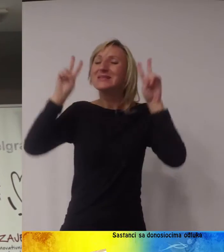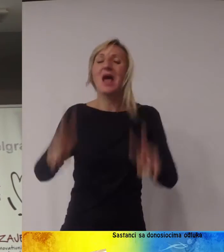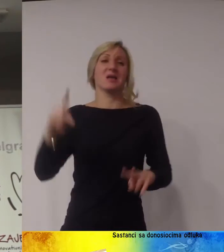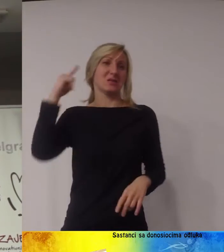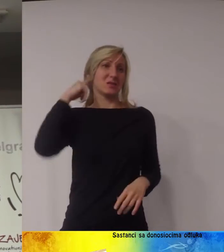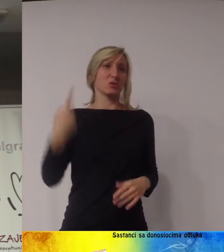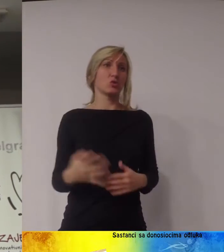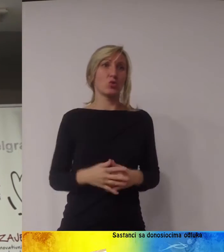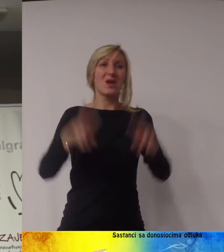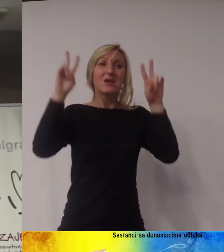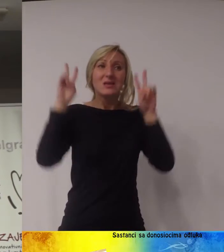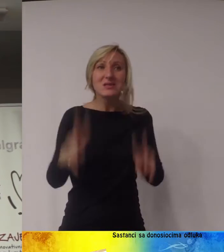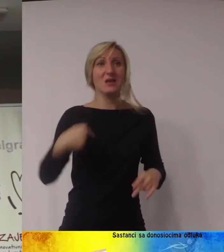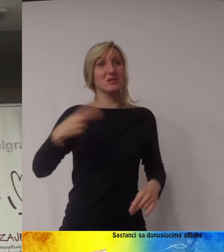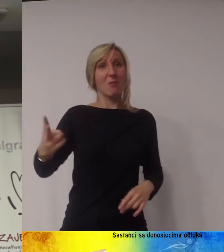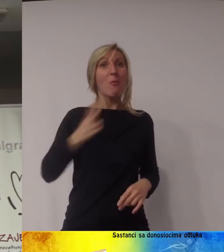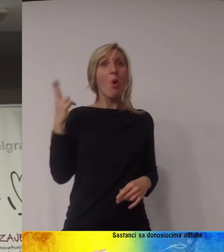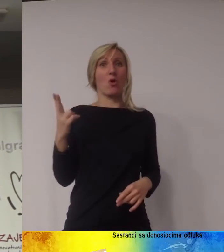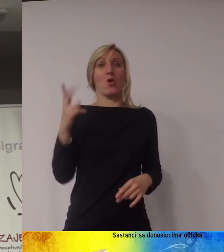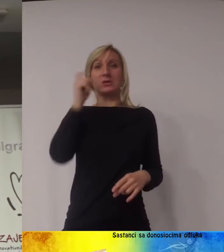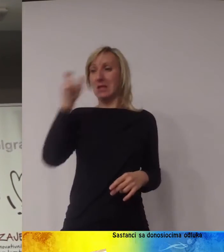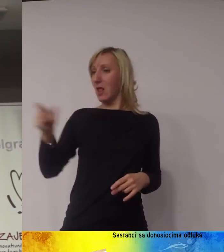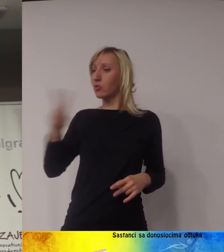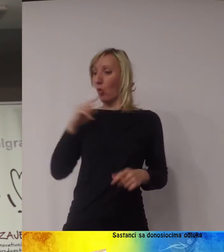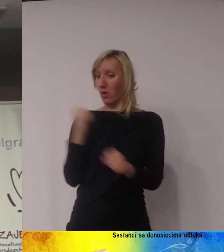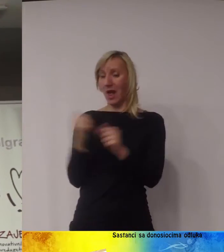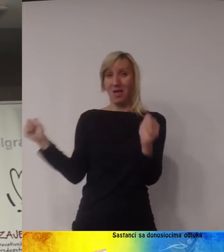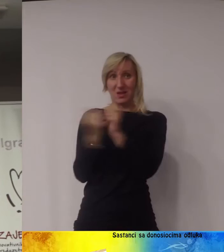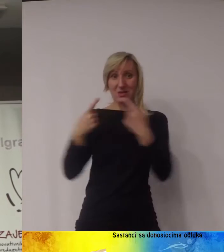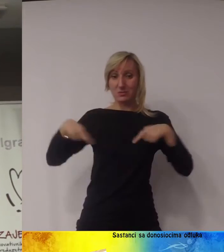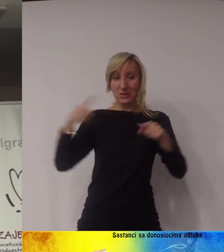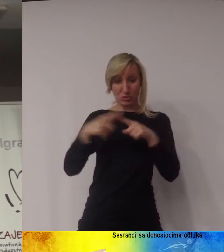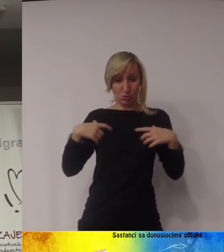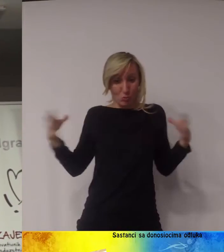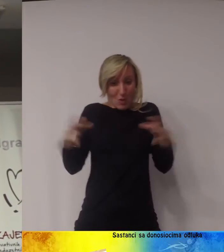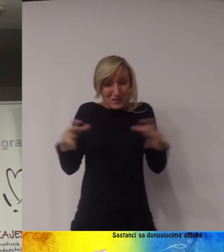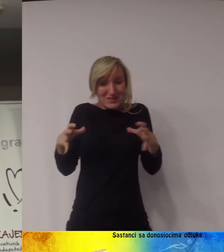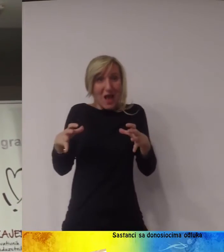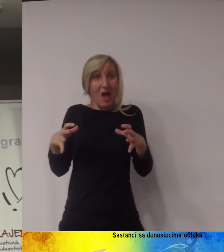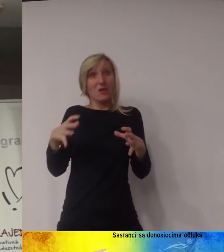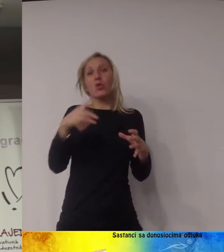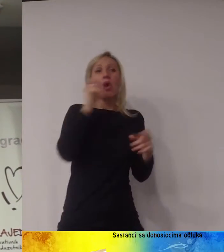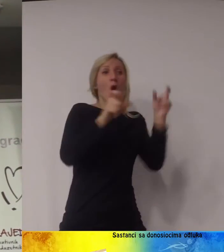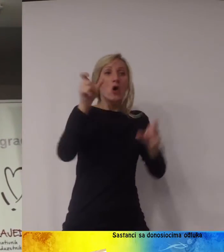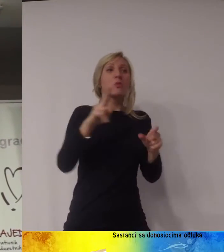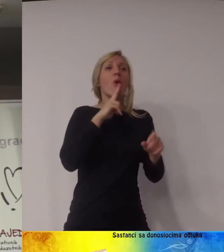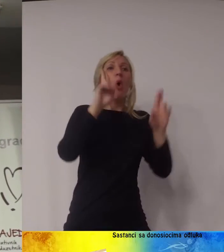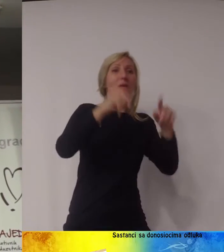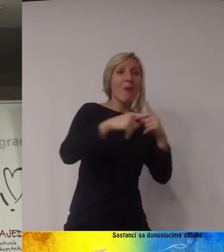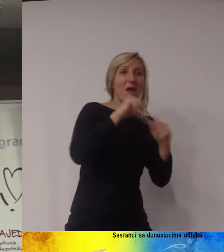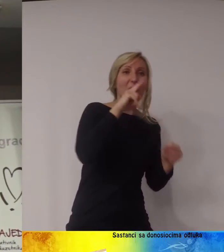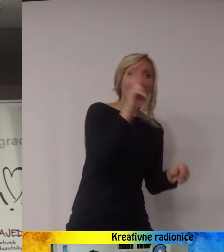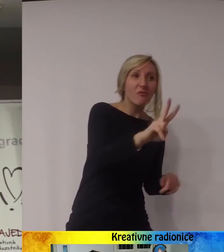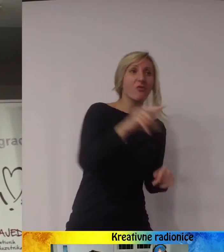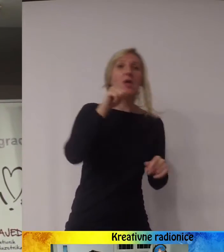čuje. I zaista sam ponosan na ljude sa kojima radim, jer smo sada svi skupa, i ljudi koji žive sa HIV-om, i ljudi bez HIV-a,